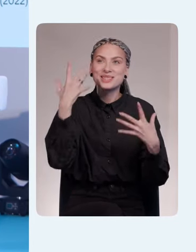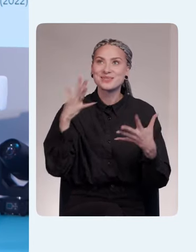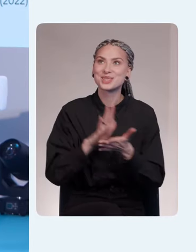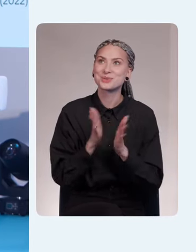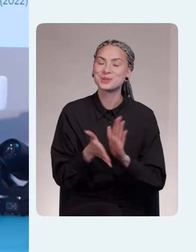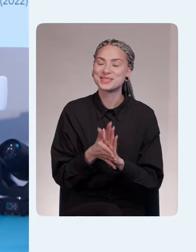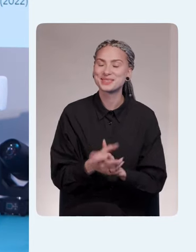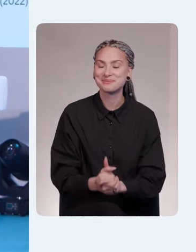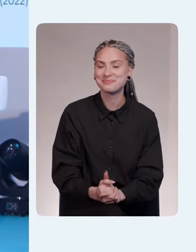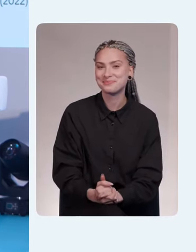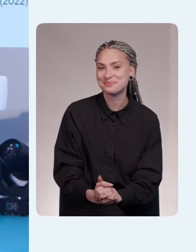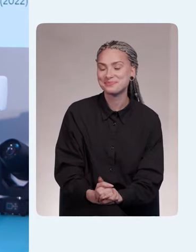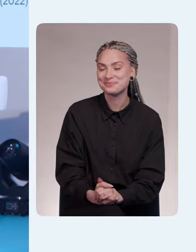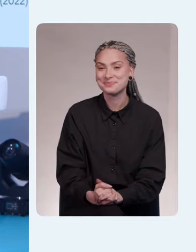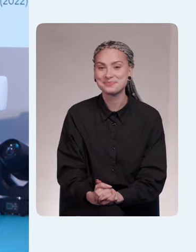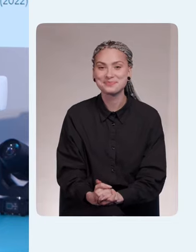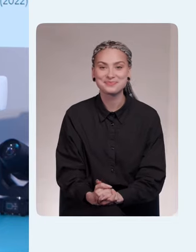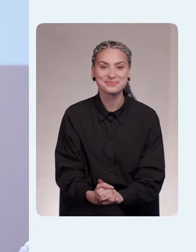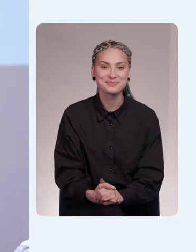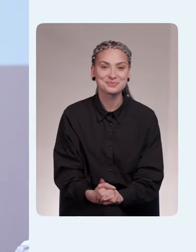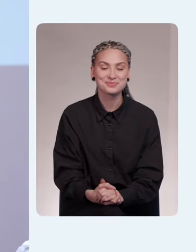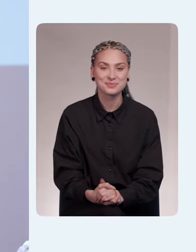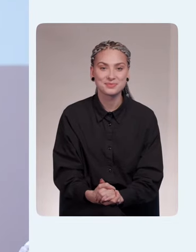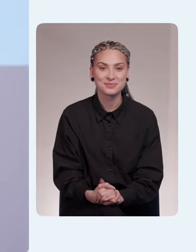голове. Да.